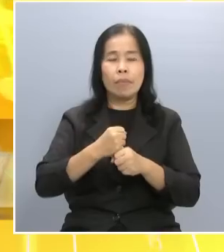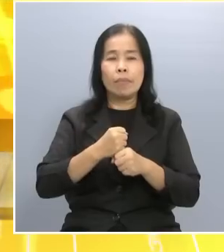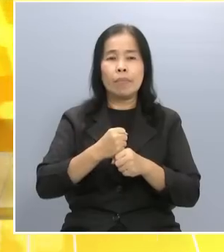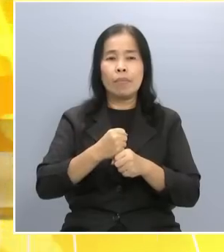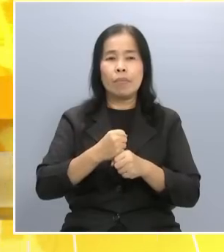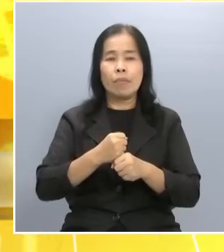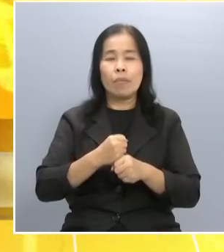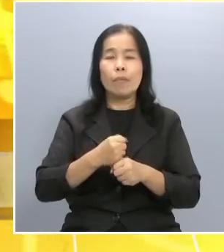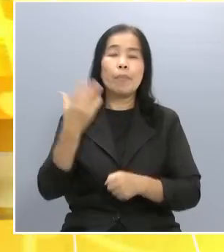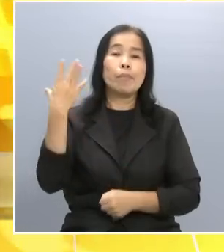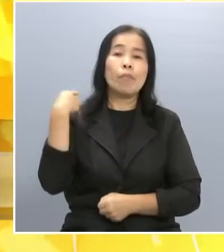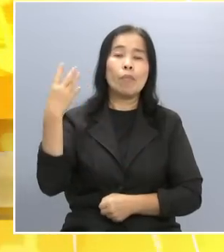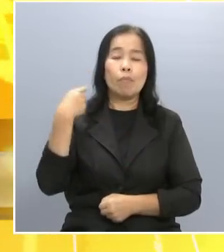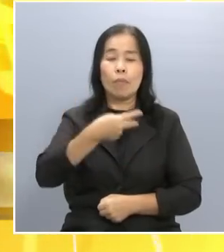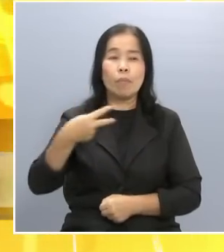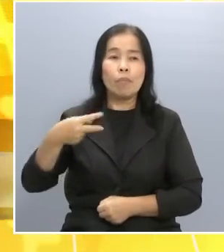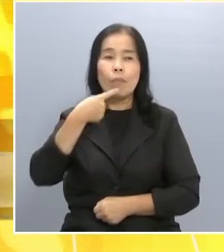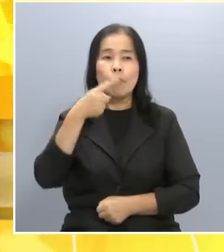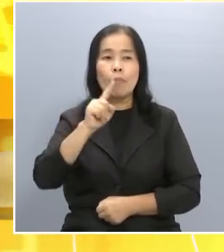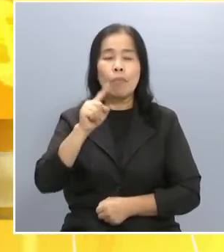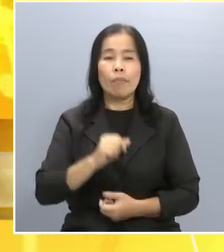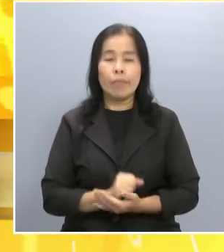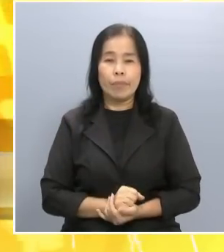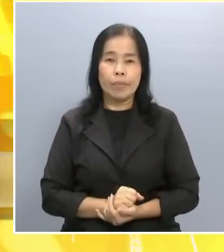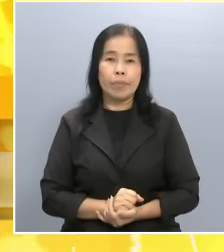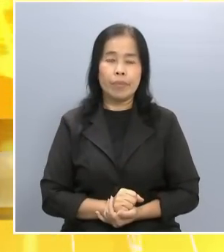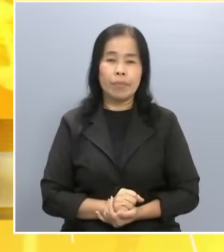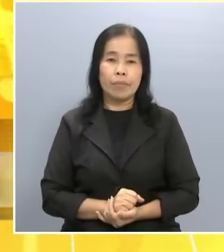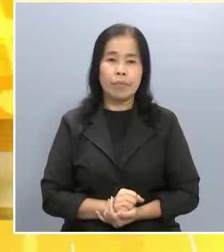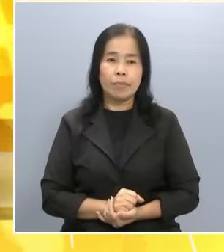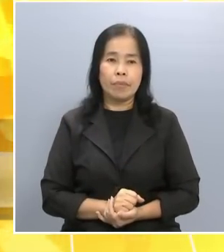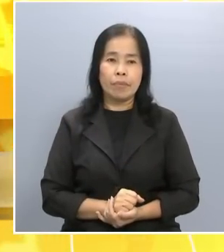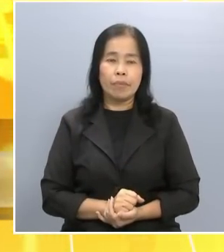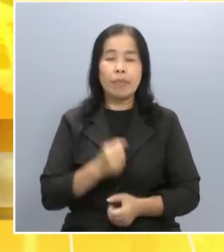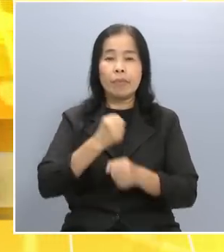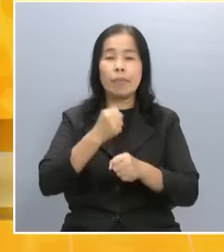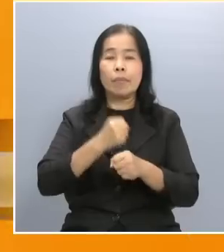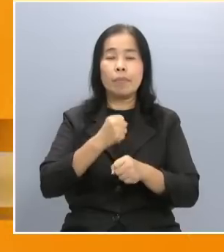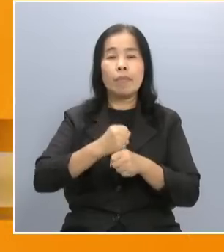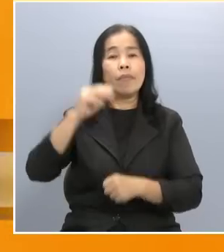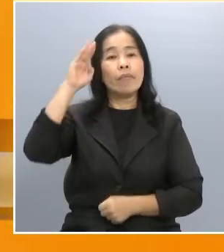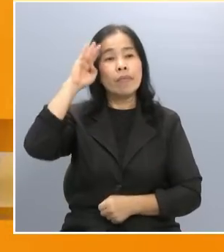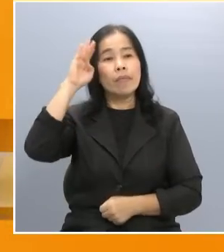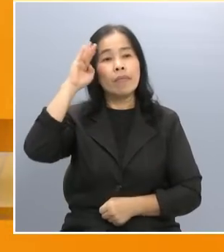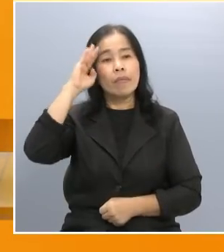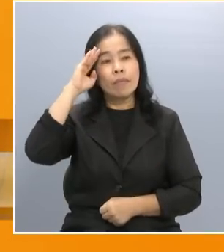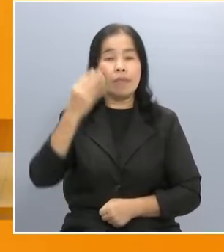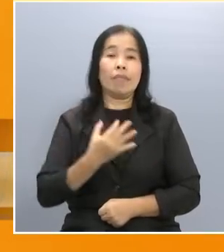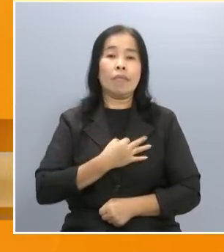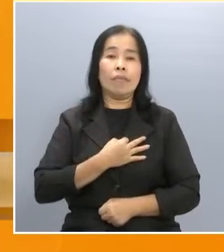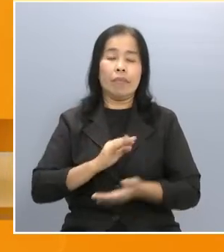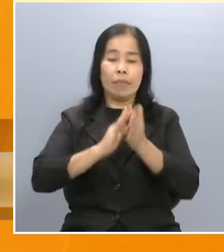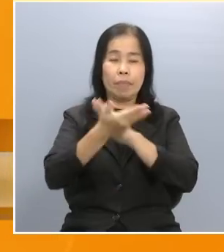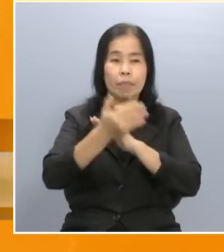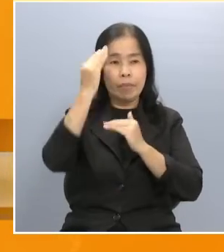เจ้าตัวเมื่อวานบอกกับนักข่าวของเราชีวิตราชการทหารหลังจากได้เหรียญโอลิมปิกมาตำรวจสิ